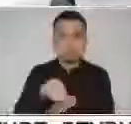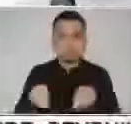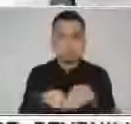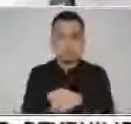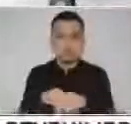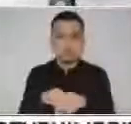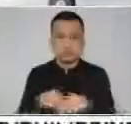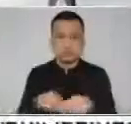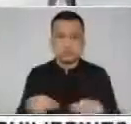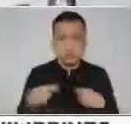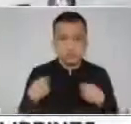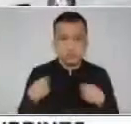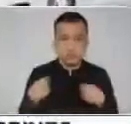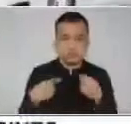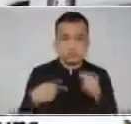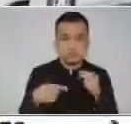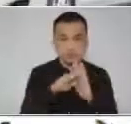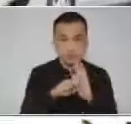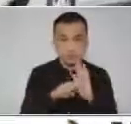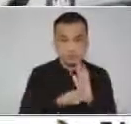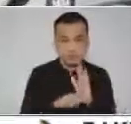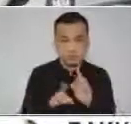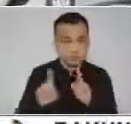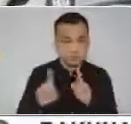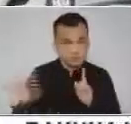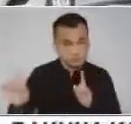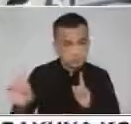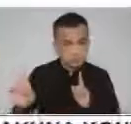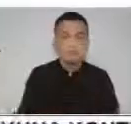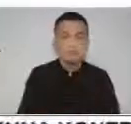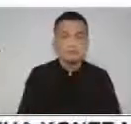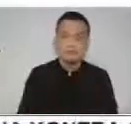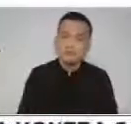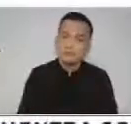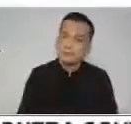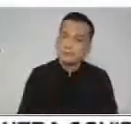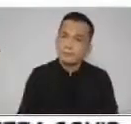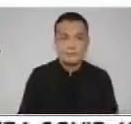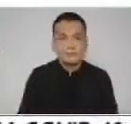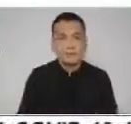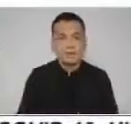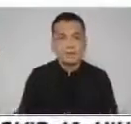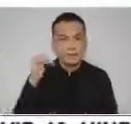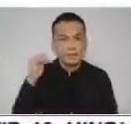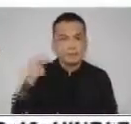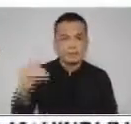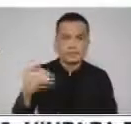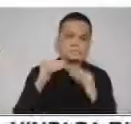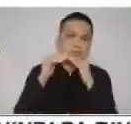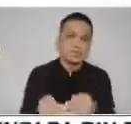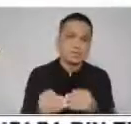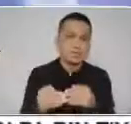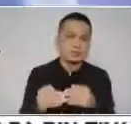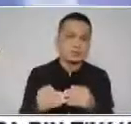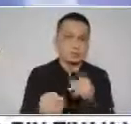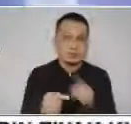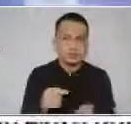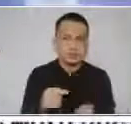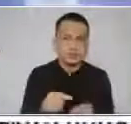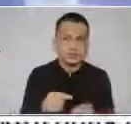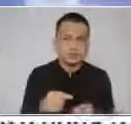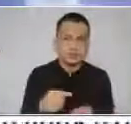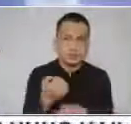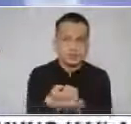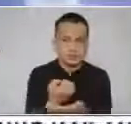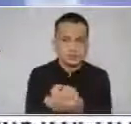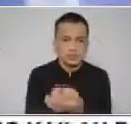ito ni DTI Secretary Ramon Lopez sa harap po ng pagkontra ng mga Metro Manila Mayor sa muling pagbubukas ng mga sinihan sa mga lugar na nasa General